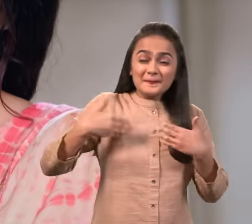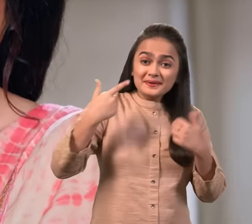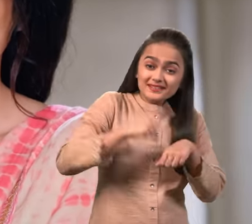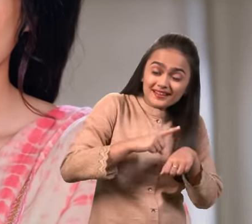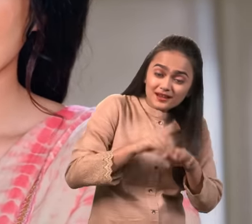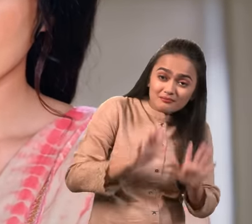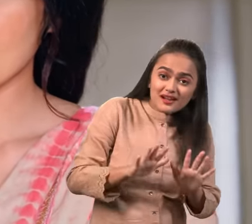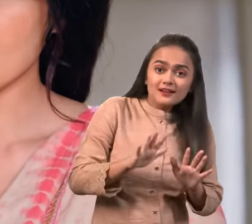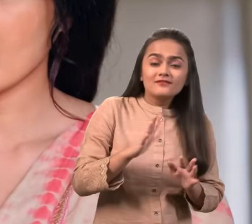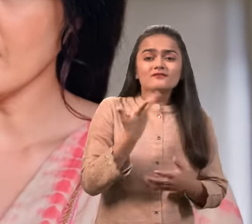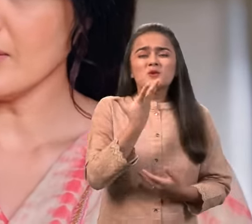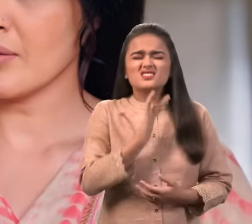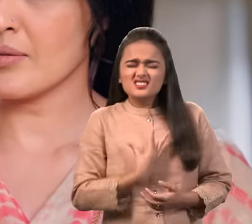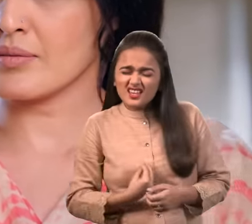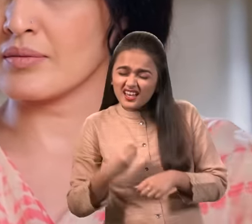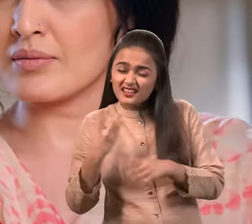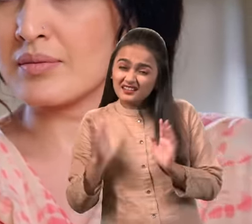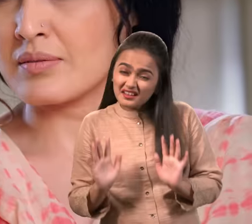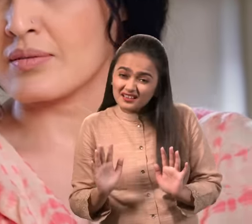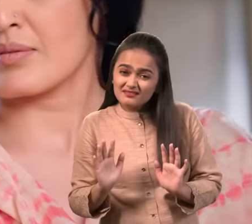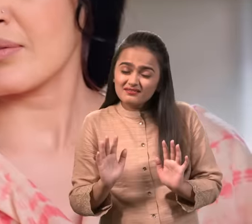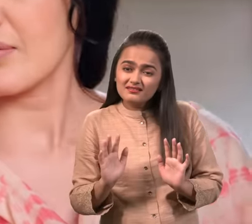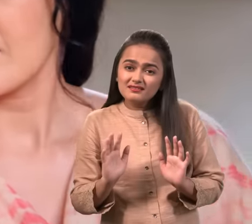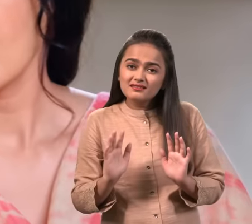खुशी में गम में